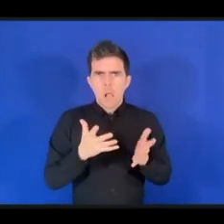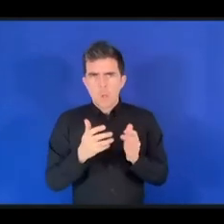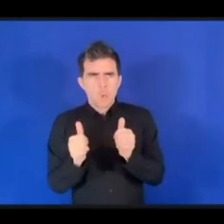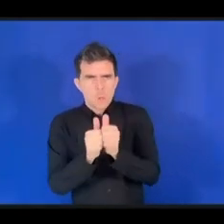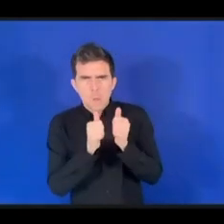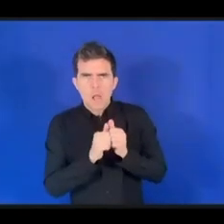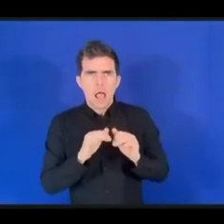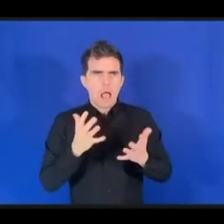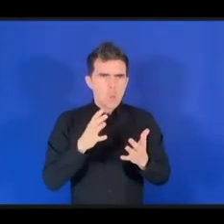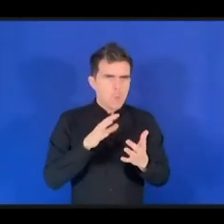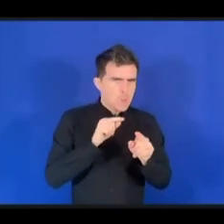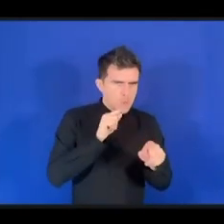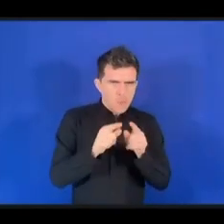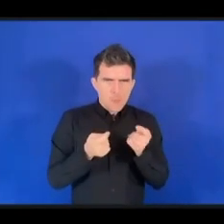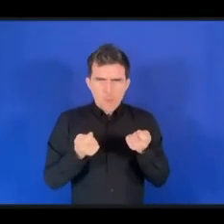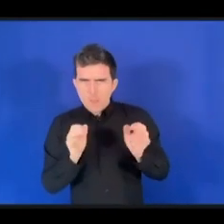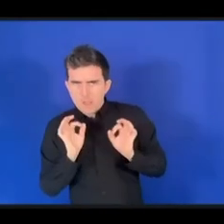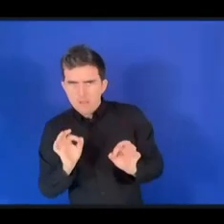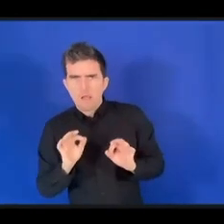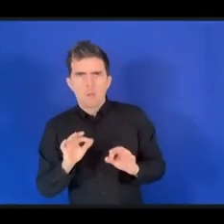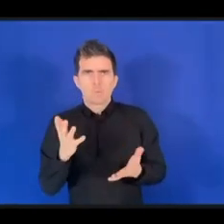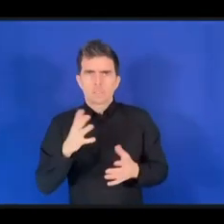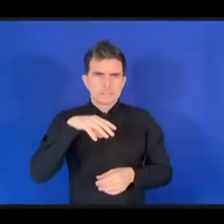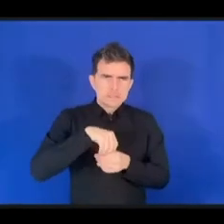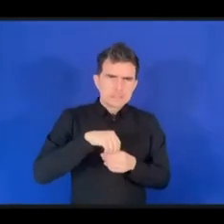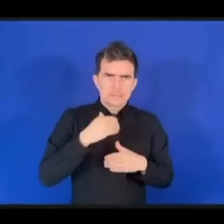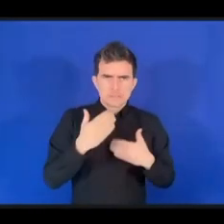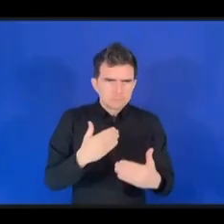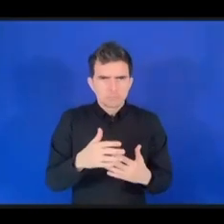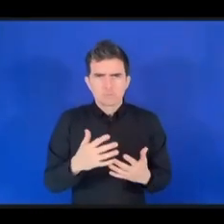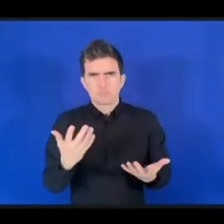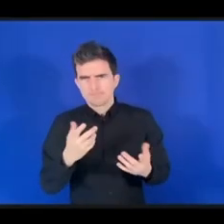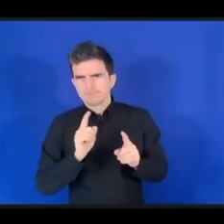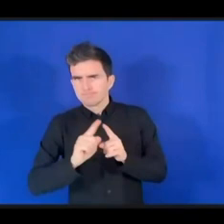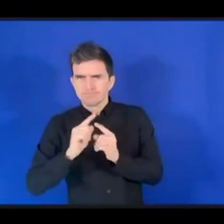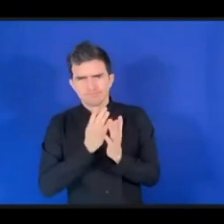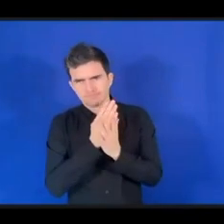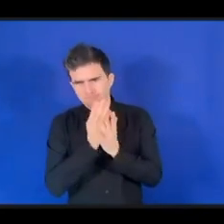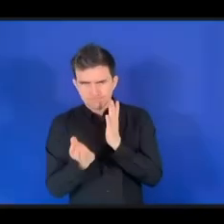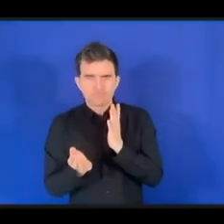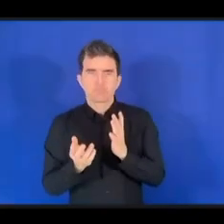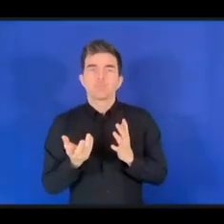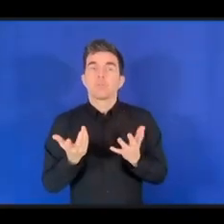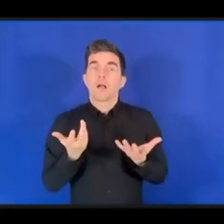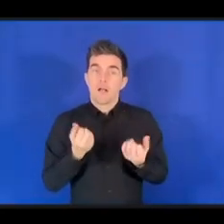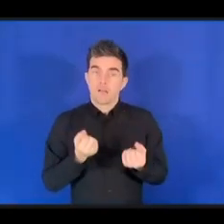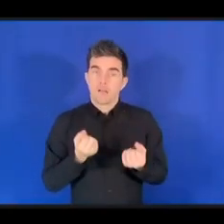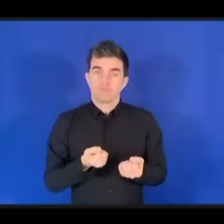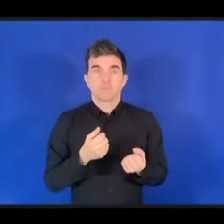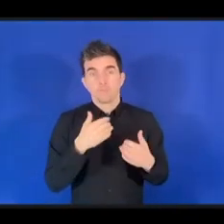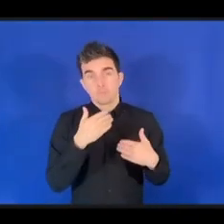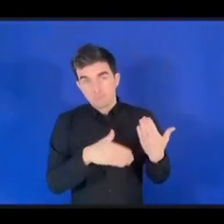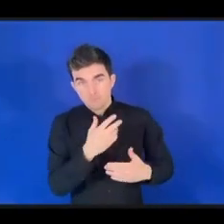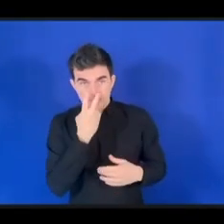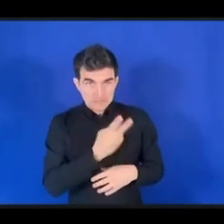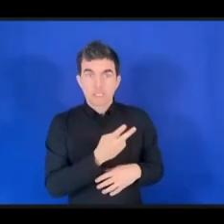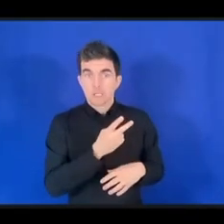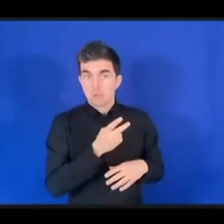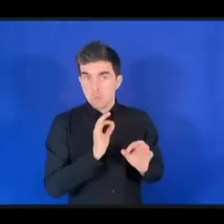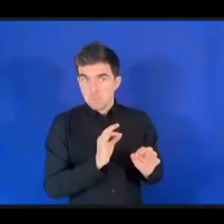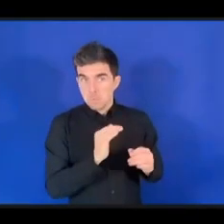的部分，确保它能够有安全、开放、有韧性的这样的操